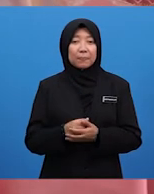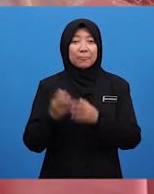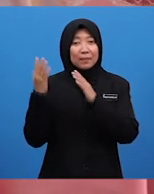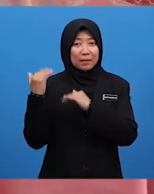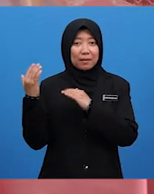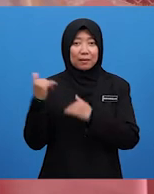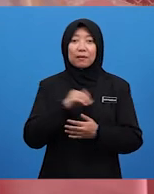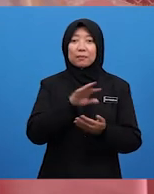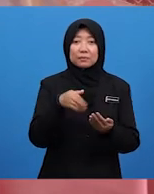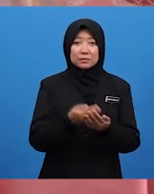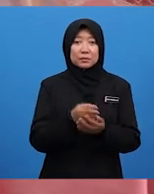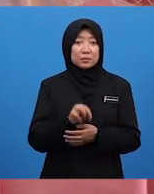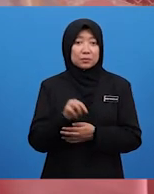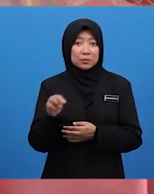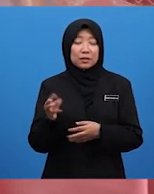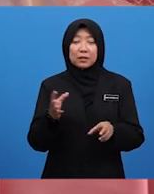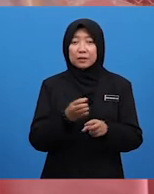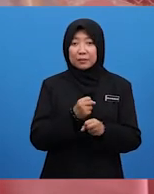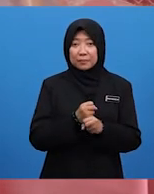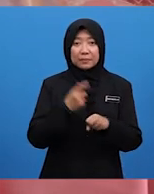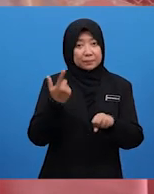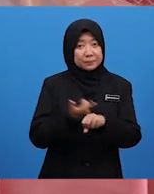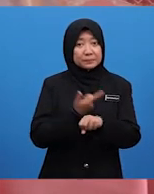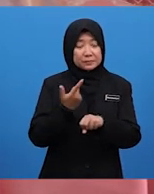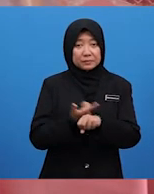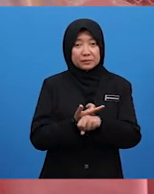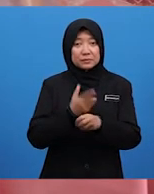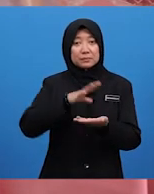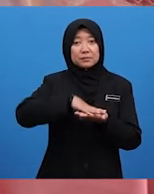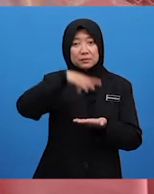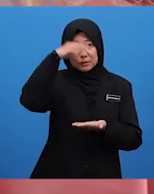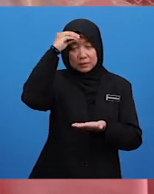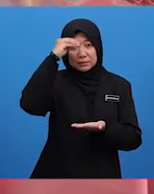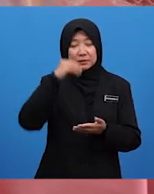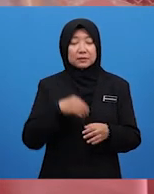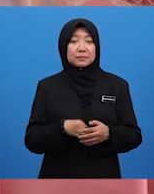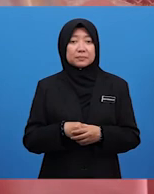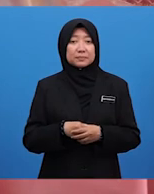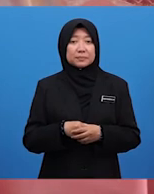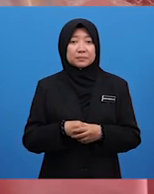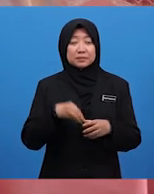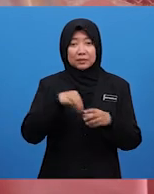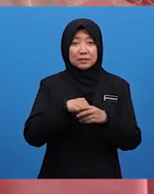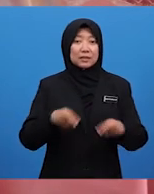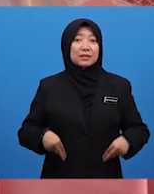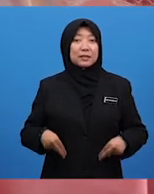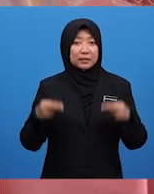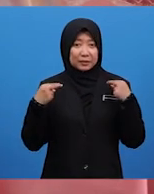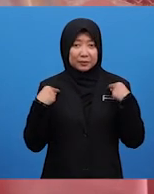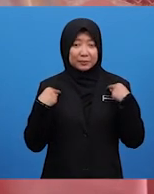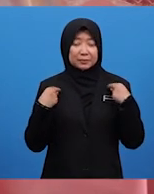Cikgu harap semua murid dapat mempraktikkan pembelajaran ini dalam